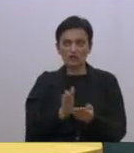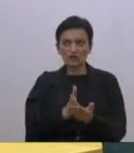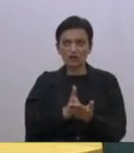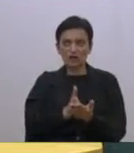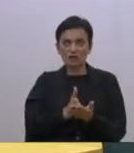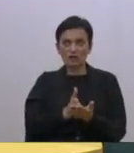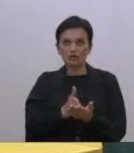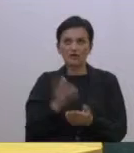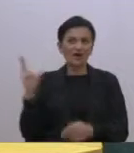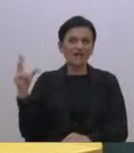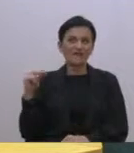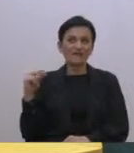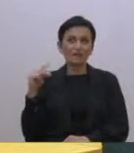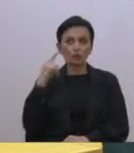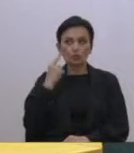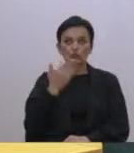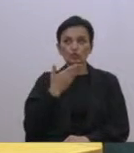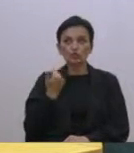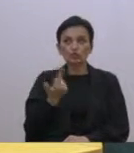ბატონო,